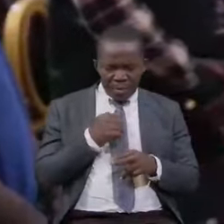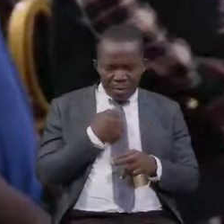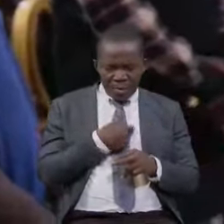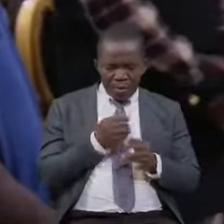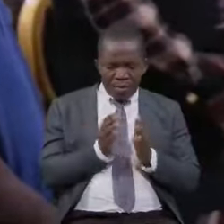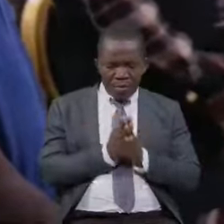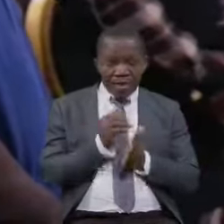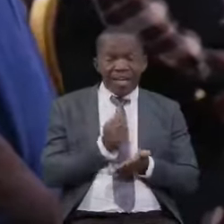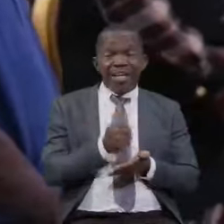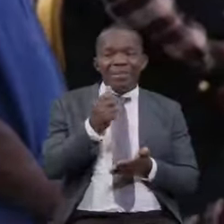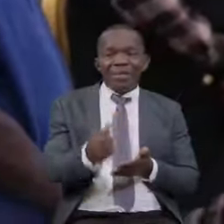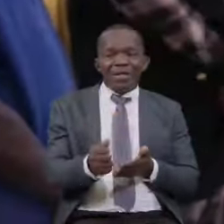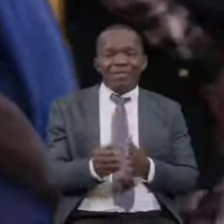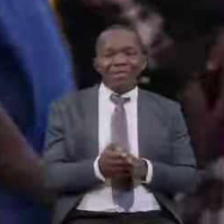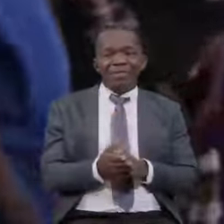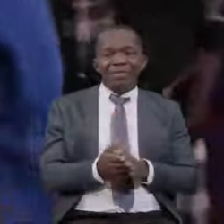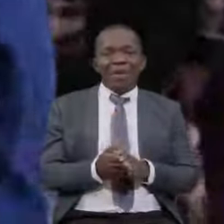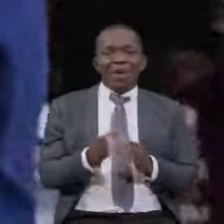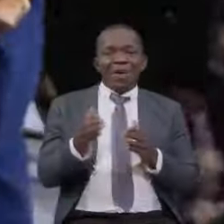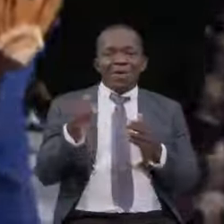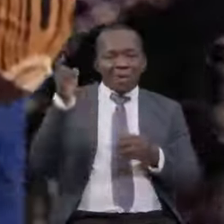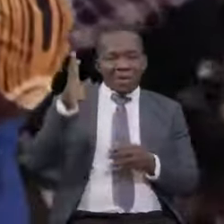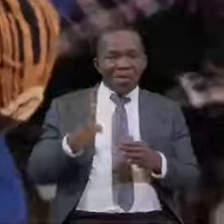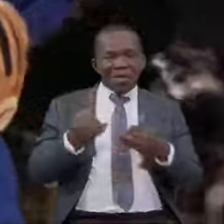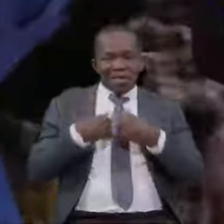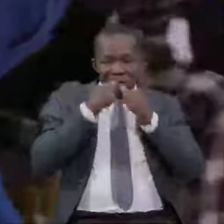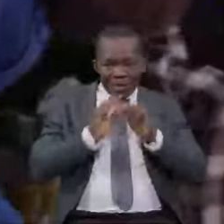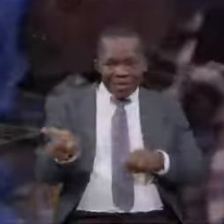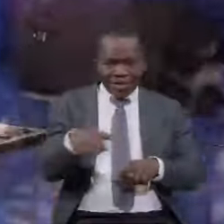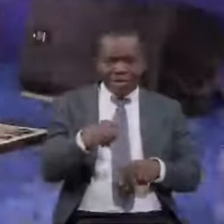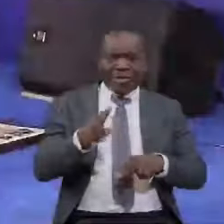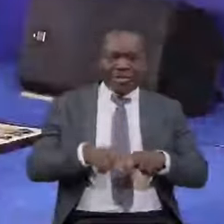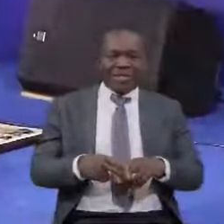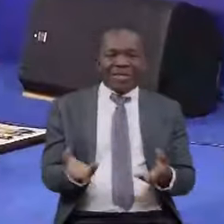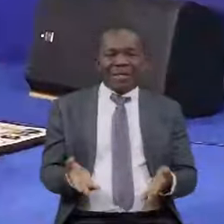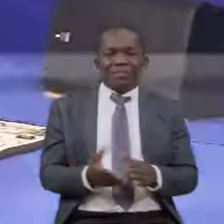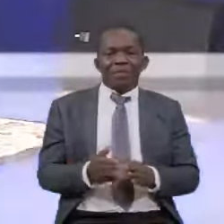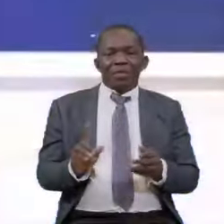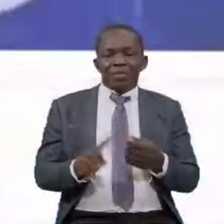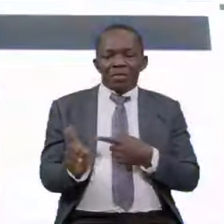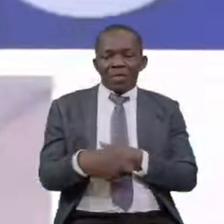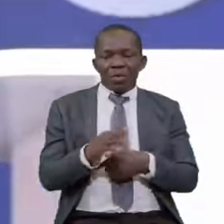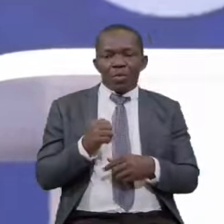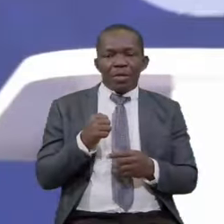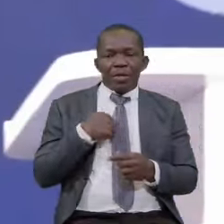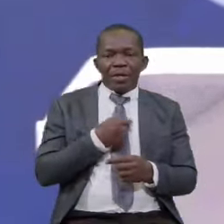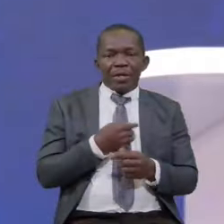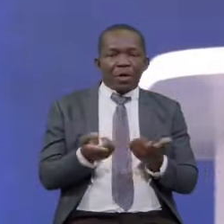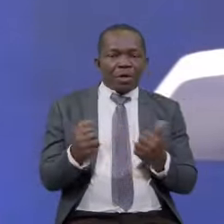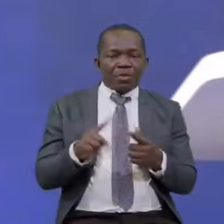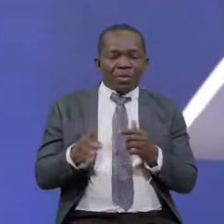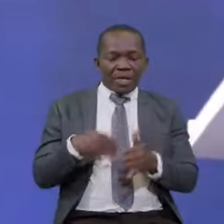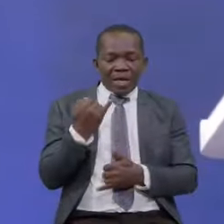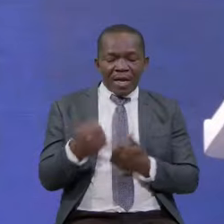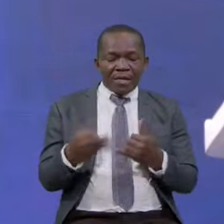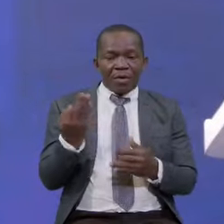prions Dieu vous a béis pour vous asseoir nous venons donc à la fin